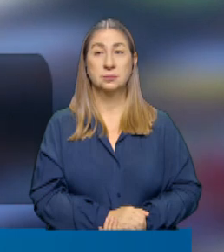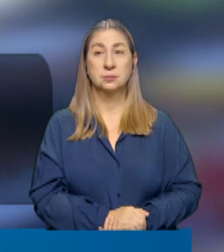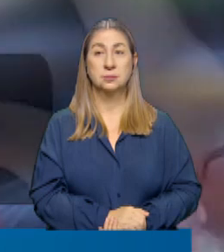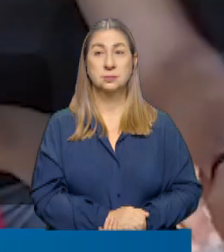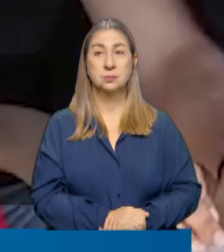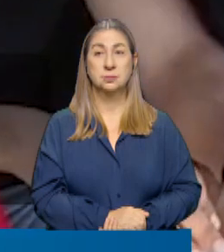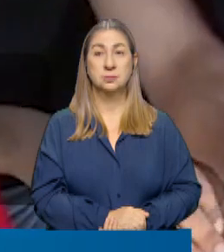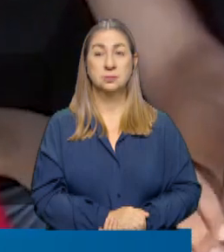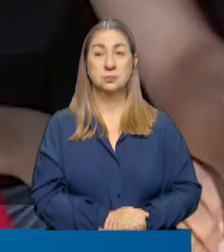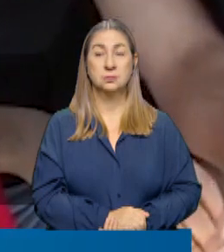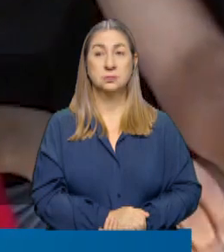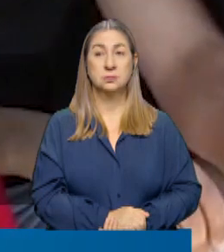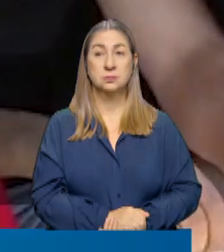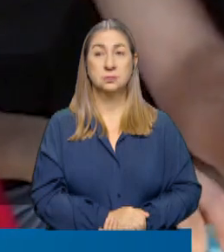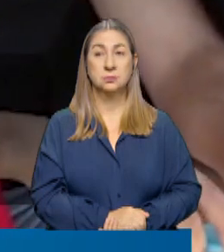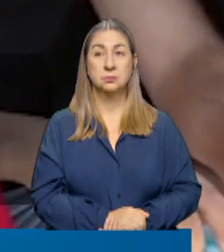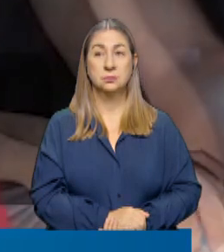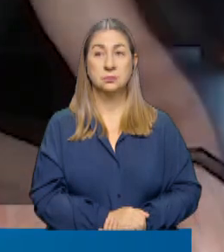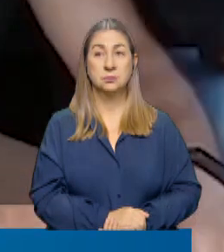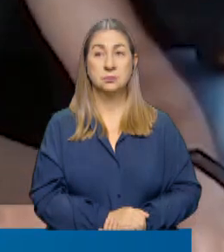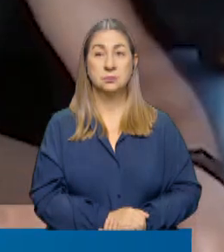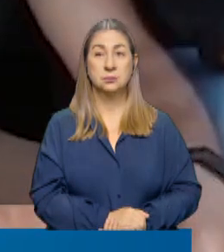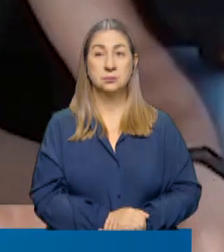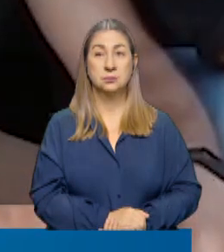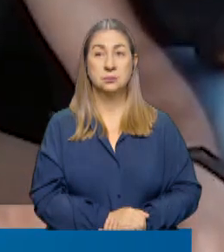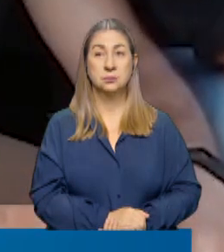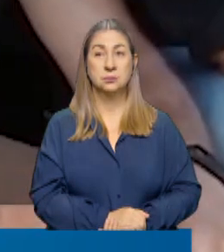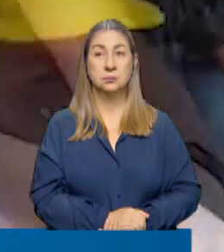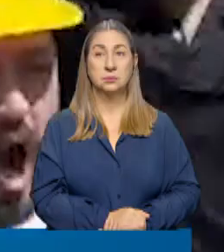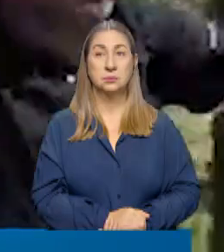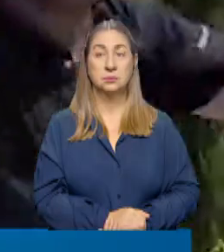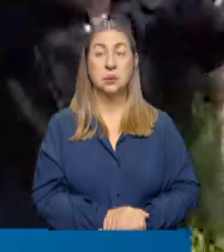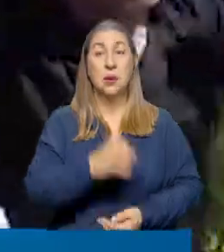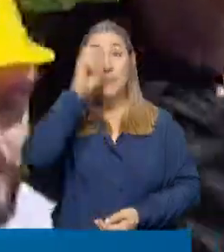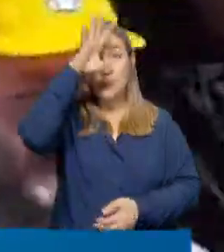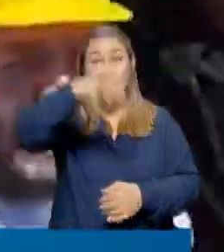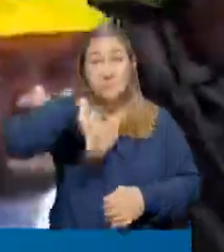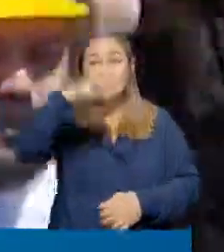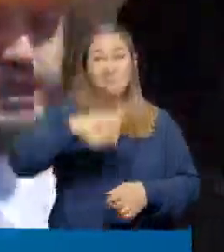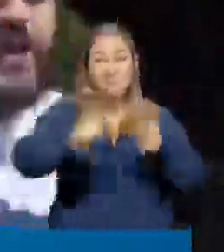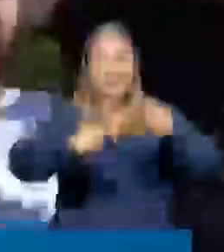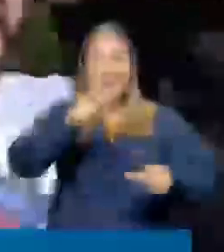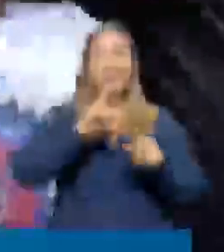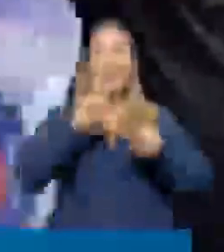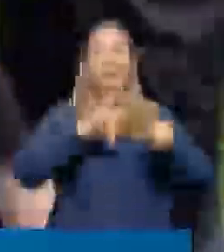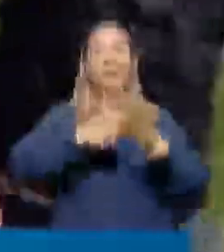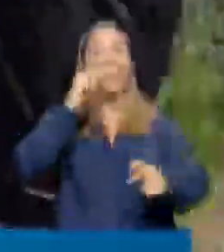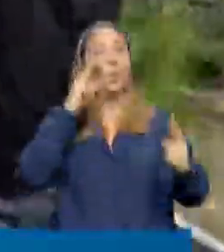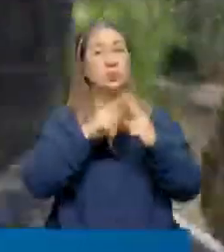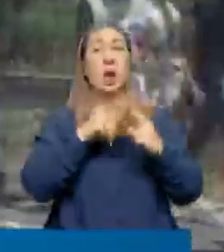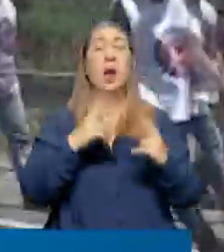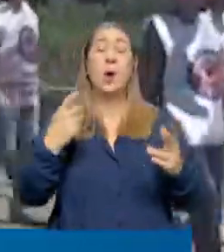ballı kaymak oldu. Bugün Akdeniz nasıl mavi vatansa Soma için de kara vatandır. Madenciler Enerji Bakanlığı ile görüştü